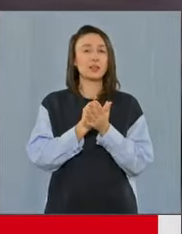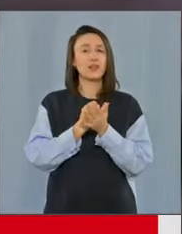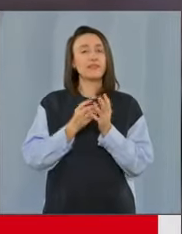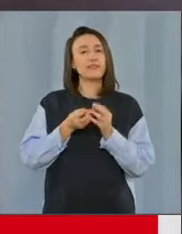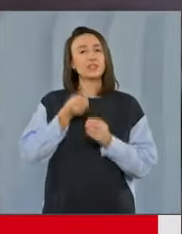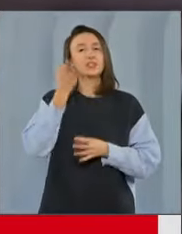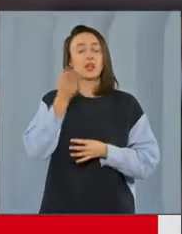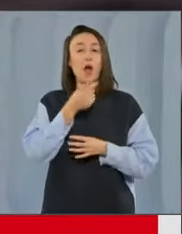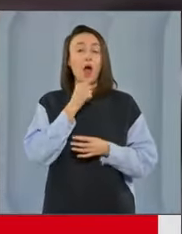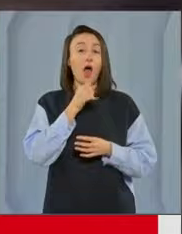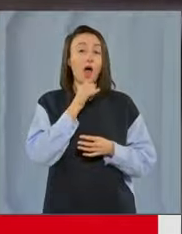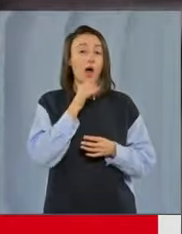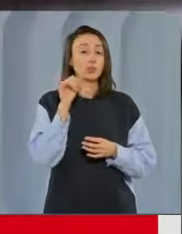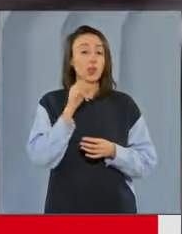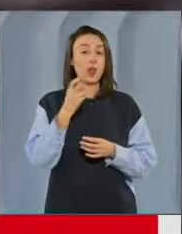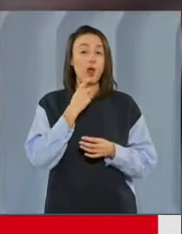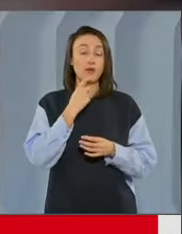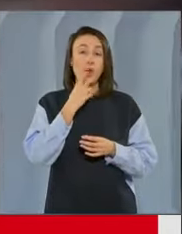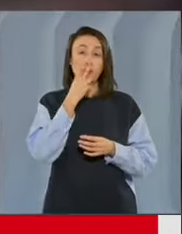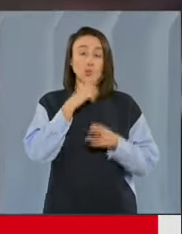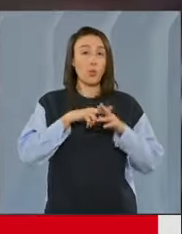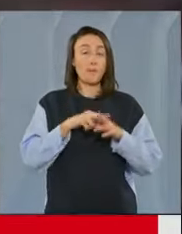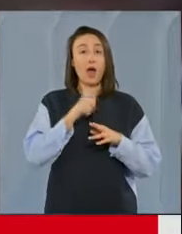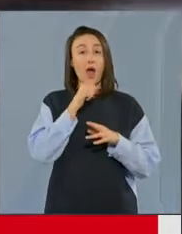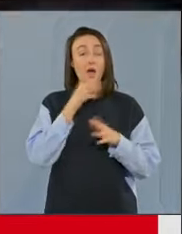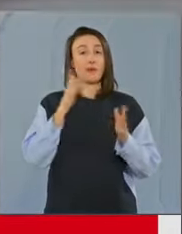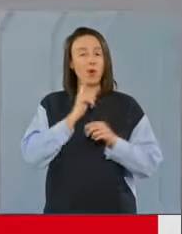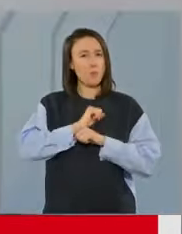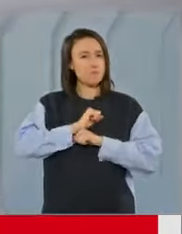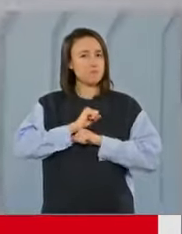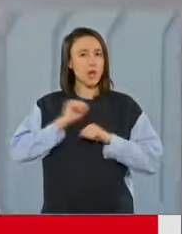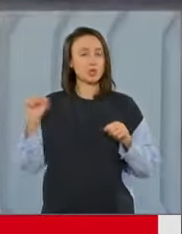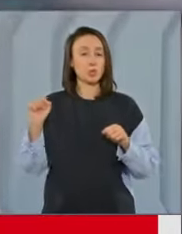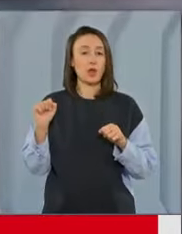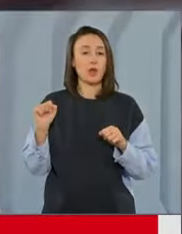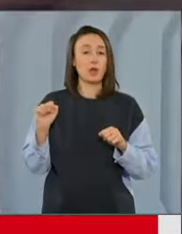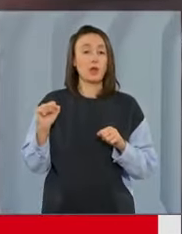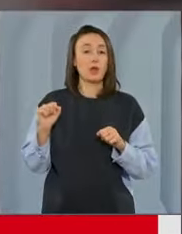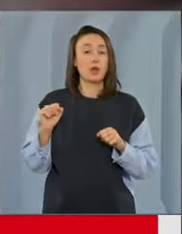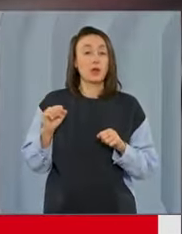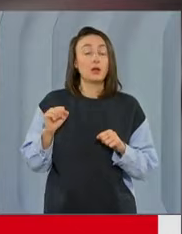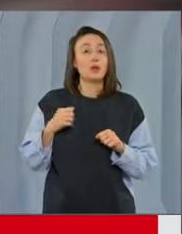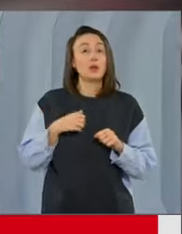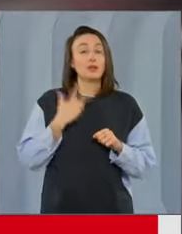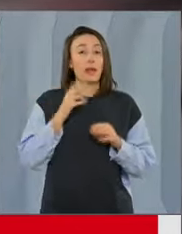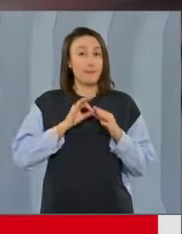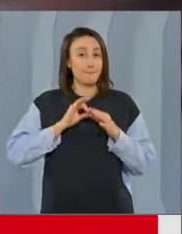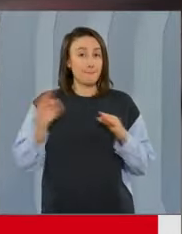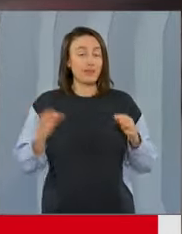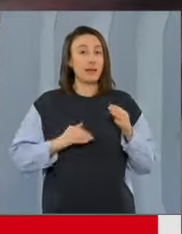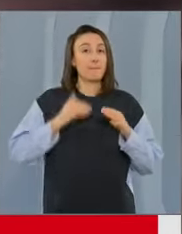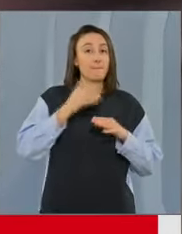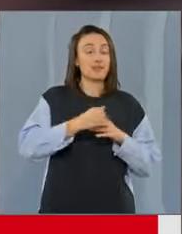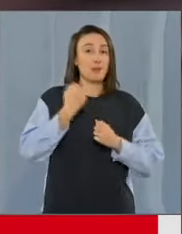arteziană craiovenii care au trecut prin zonă au văzut cum apa care avea o presiune extrem de mare țâșnea la mai bine de 3 m peste